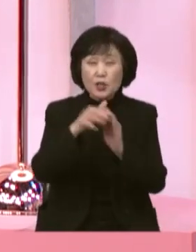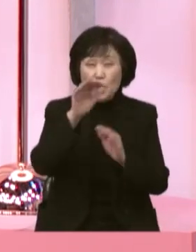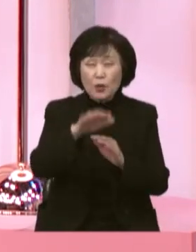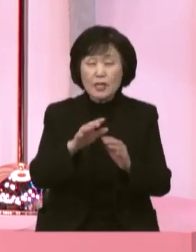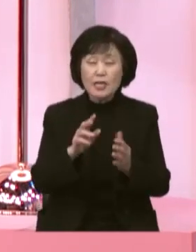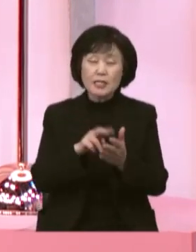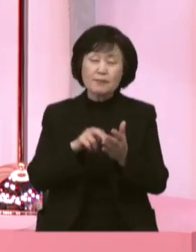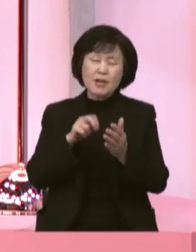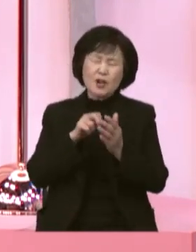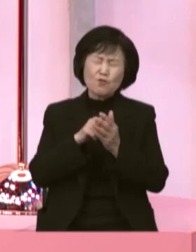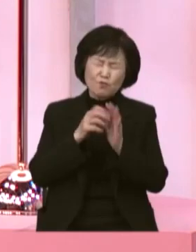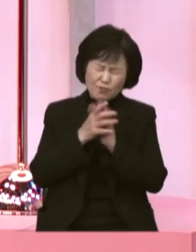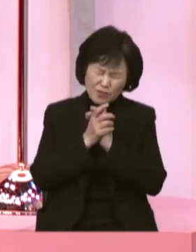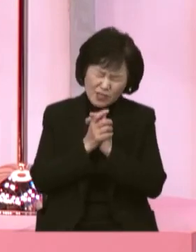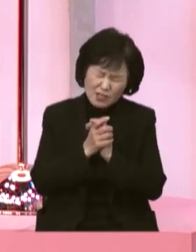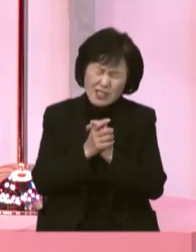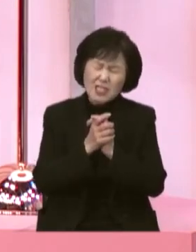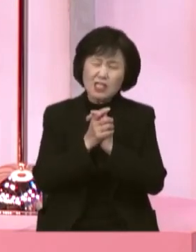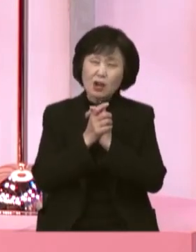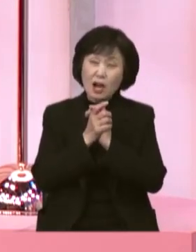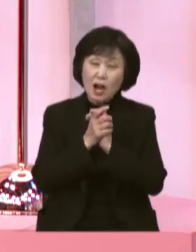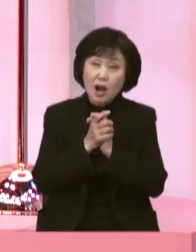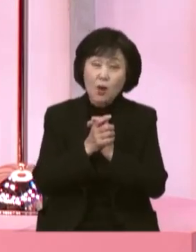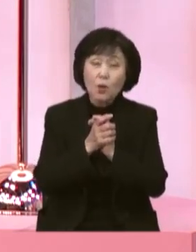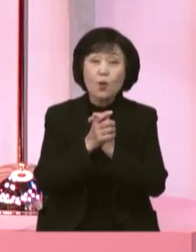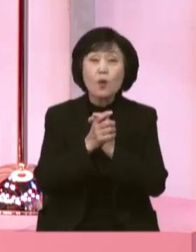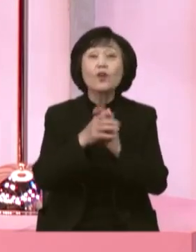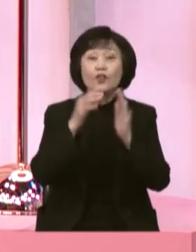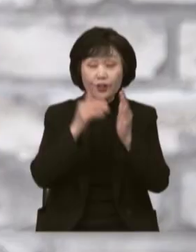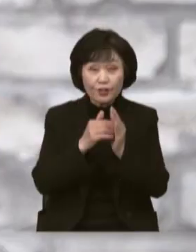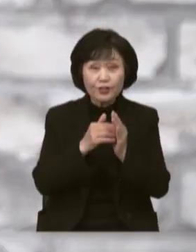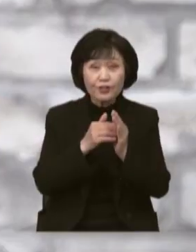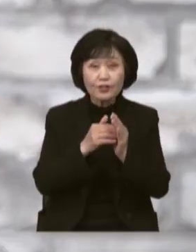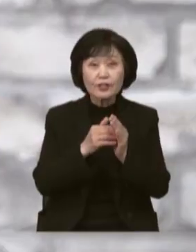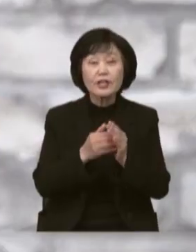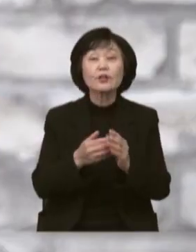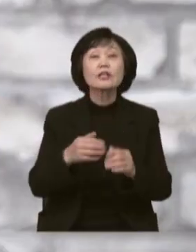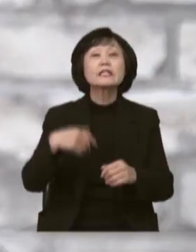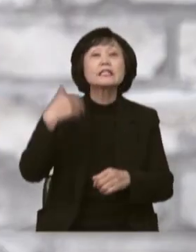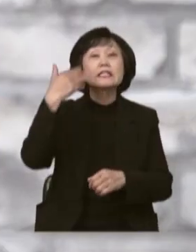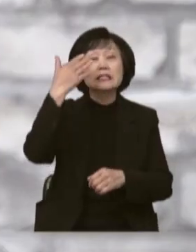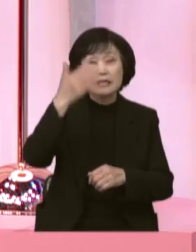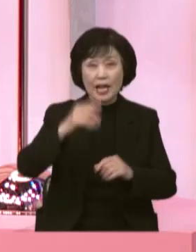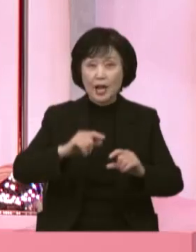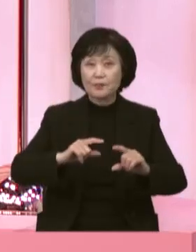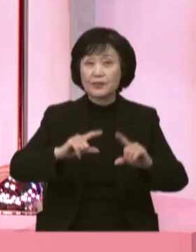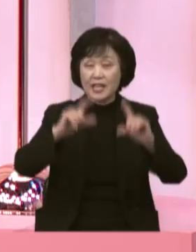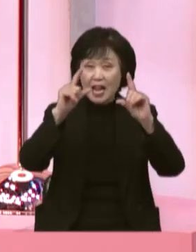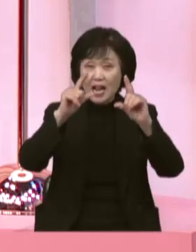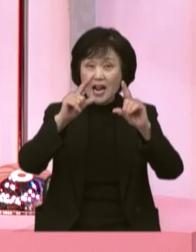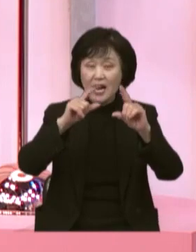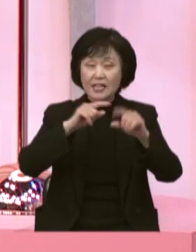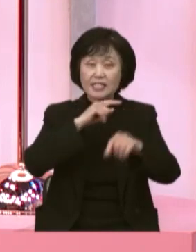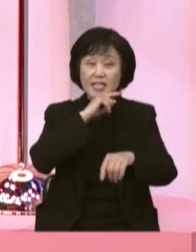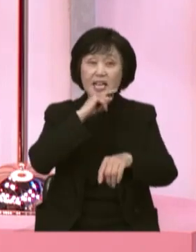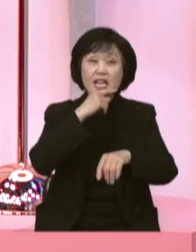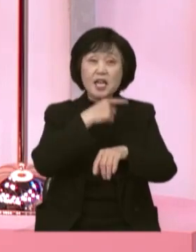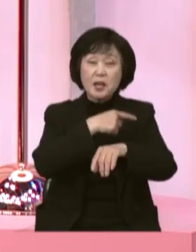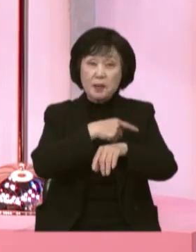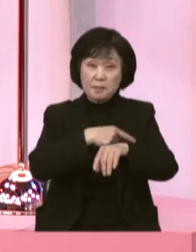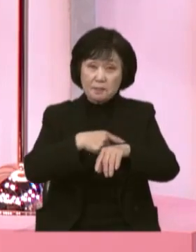수치가 예를 들어서 뭐 만이다. 그러면 이게 최상인 거야. 근데 그나마 아침에 또 피 빼고 뭐